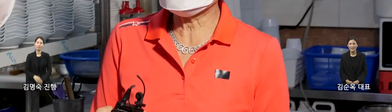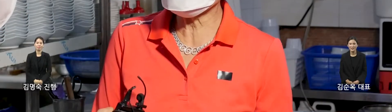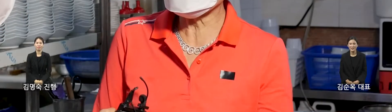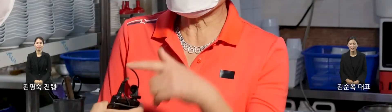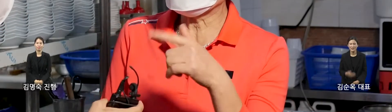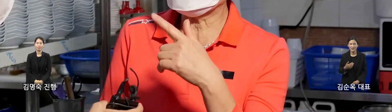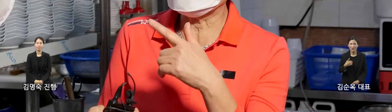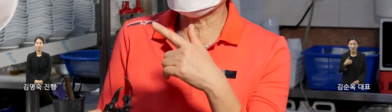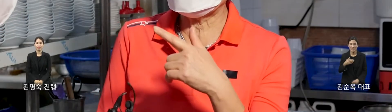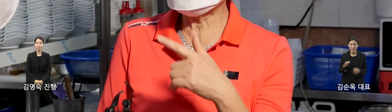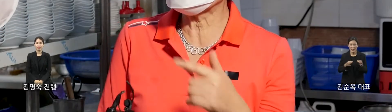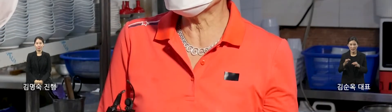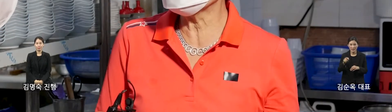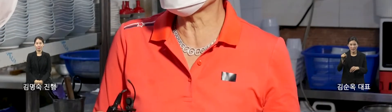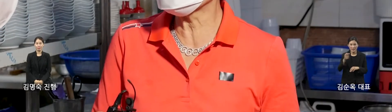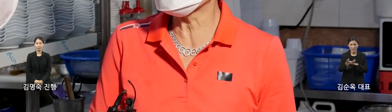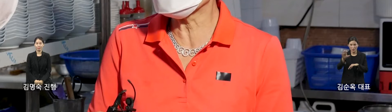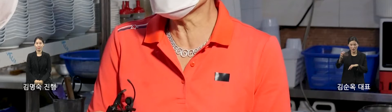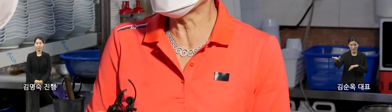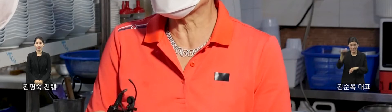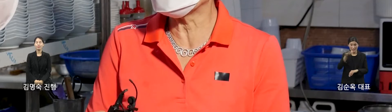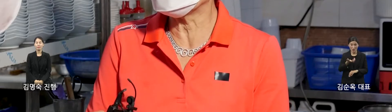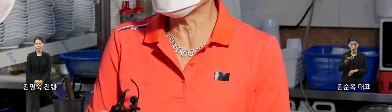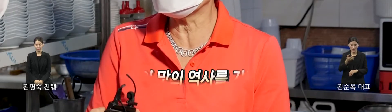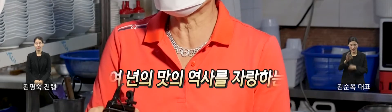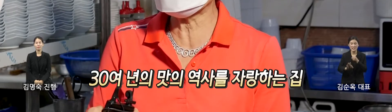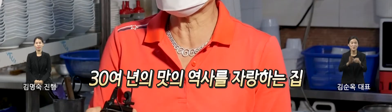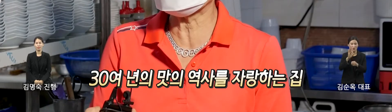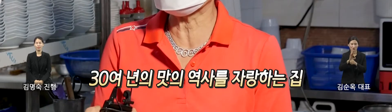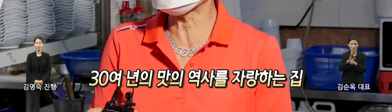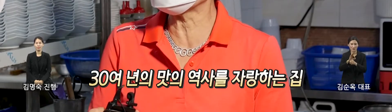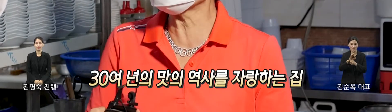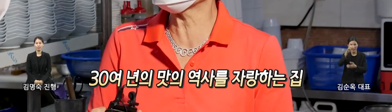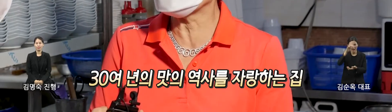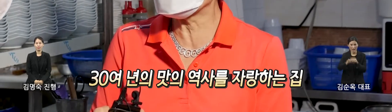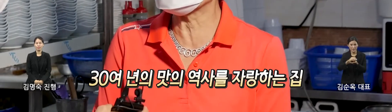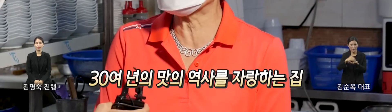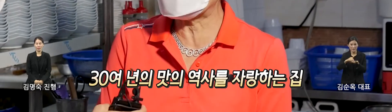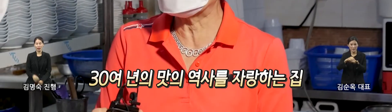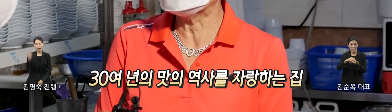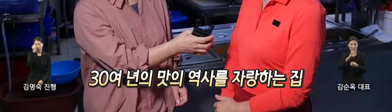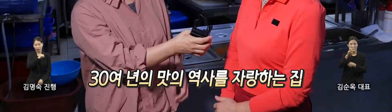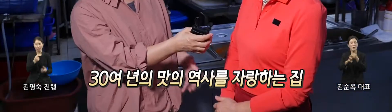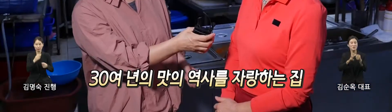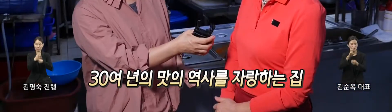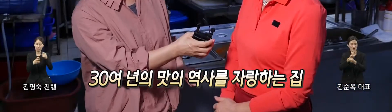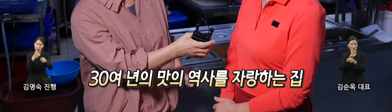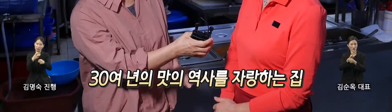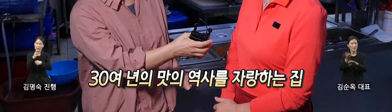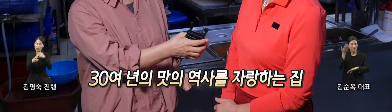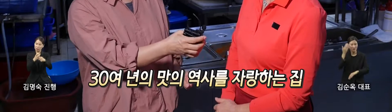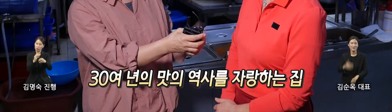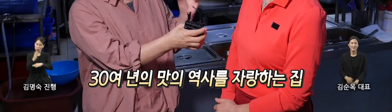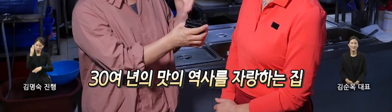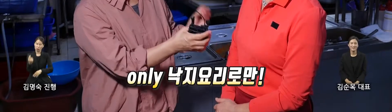저희가 저쪽에서 하다가 1, 2, 4 온 지는 10년 됐고, 예. 원래 시작한 지는 한 30년 넘었습니다. 아, 30년 넘으셨어요? 네, 예,